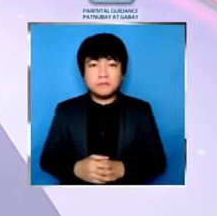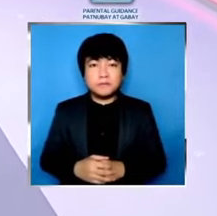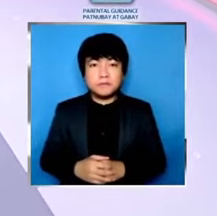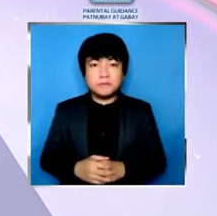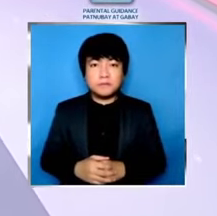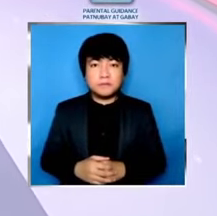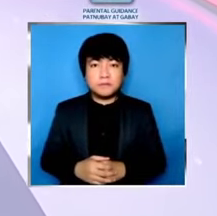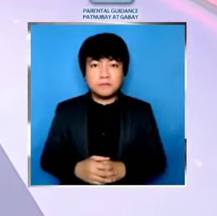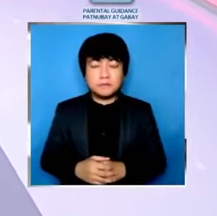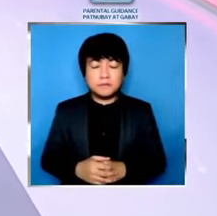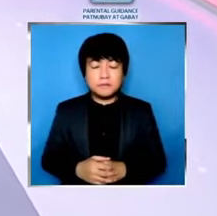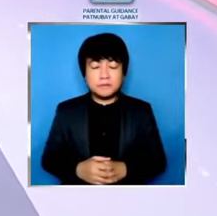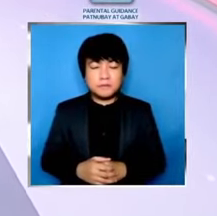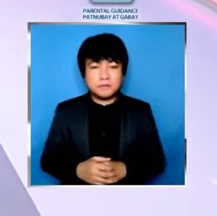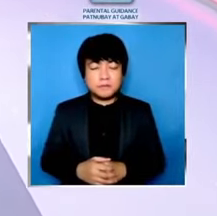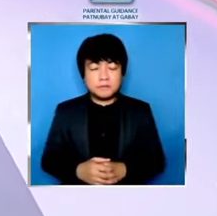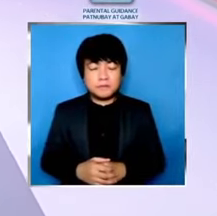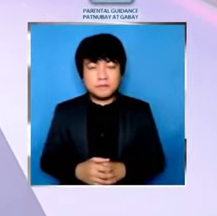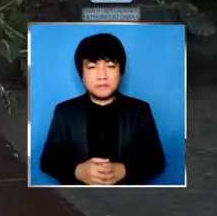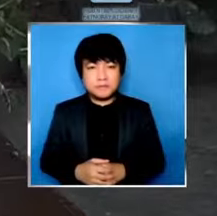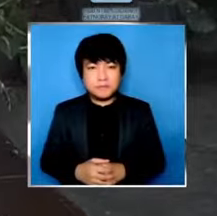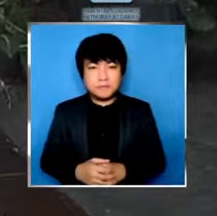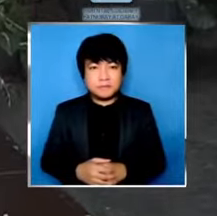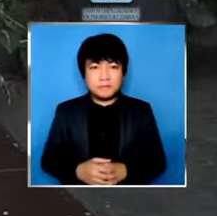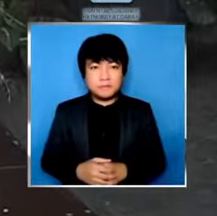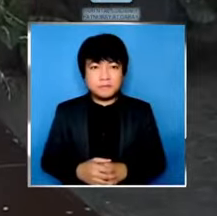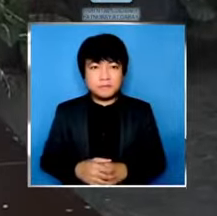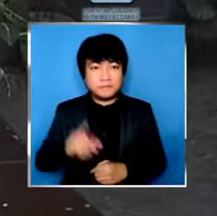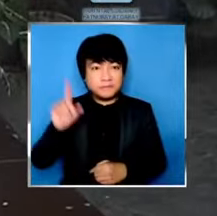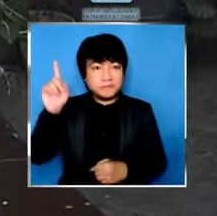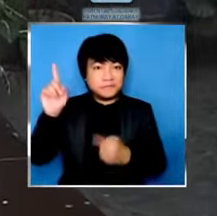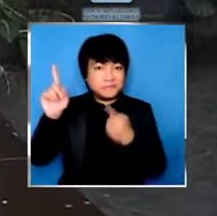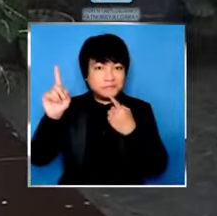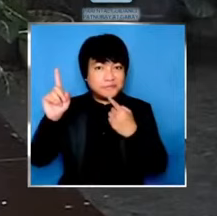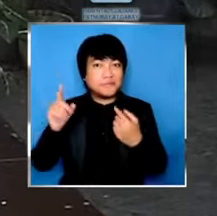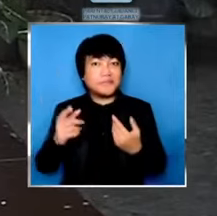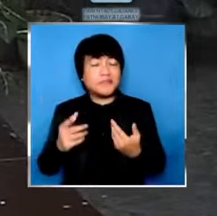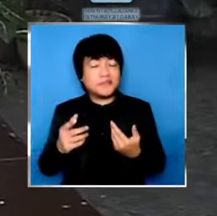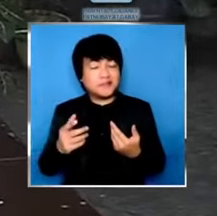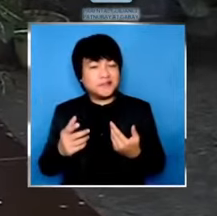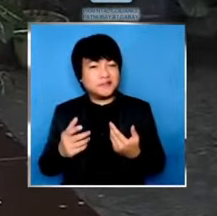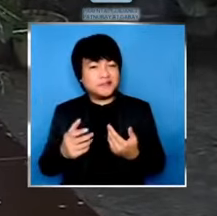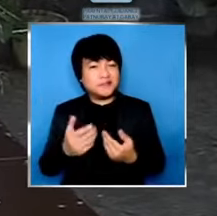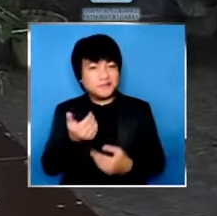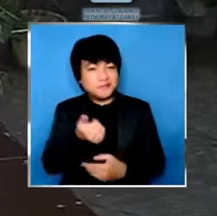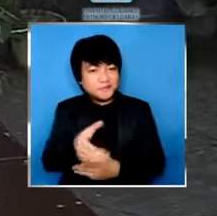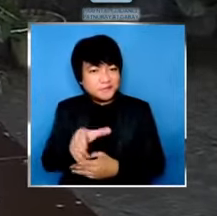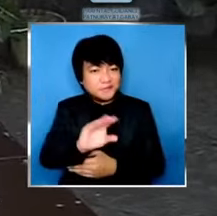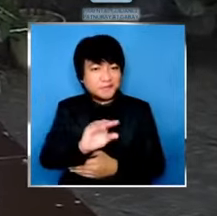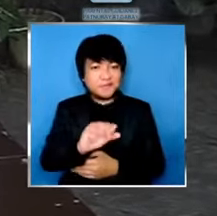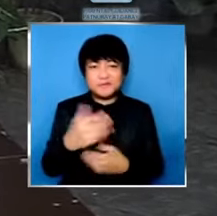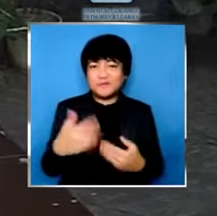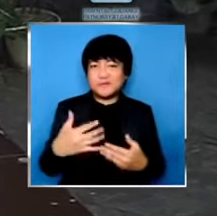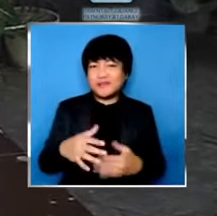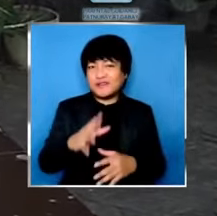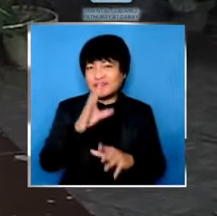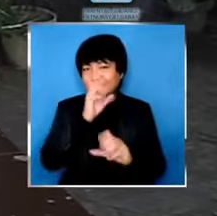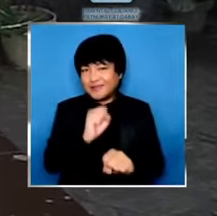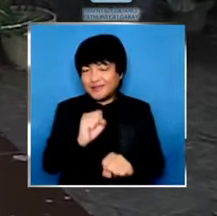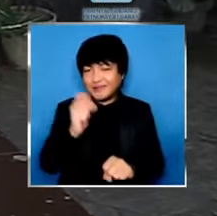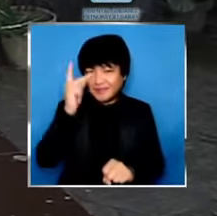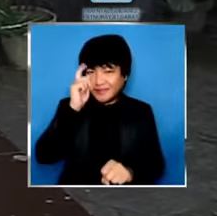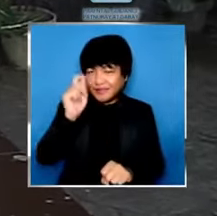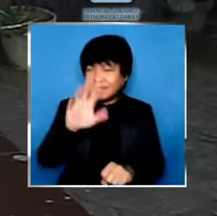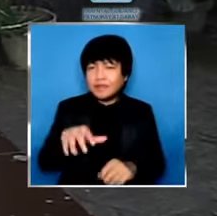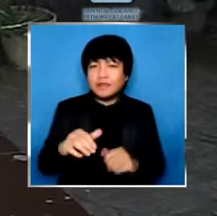Kuya Kim, good evening. Idol Kuya Kim. Thank you for coming to us po. Manny, anong pakiramdam na makita niyong puti ang kulay ng